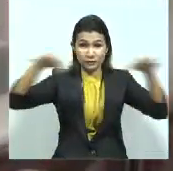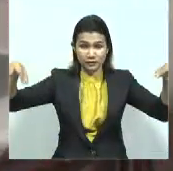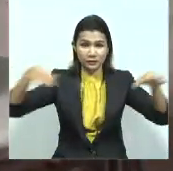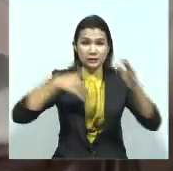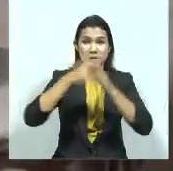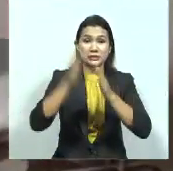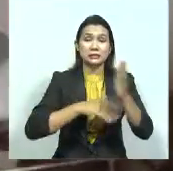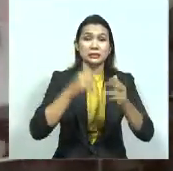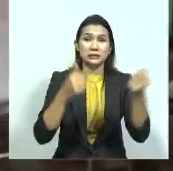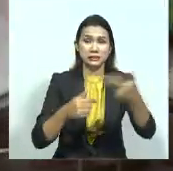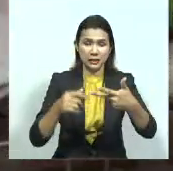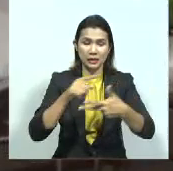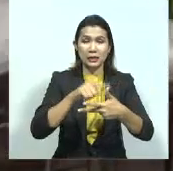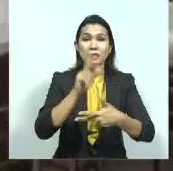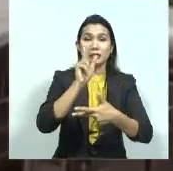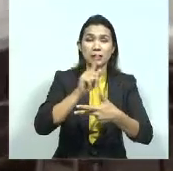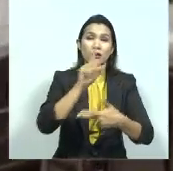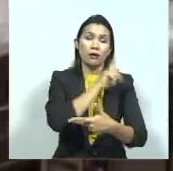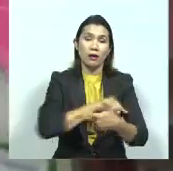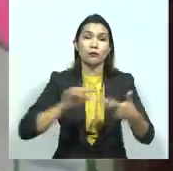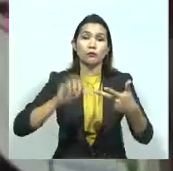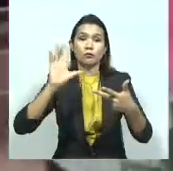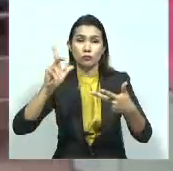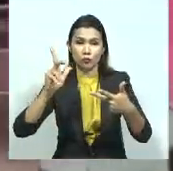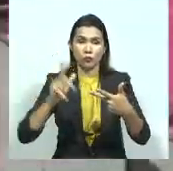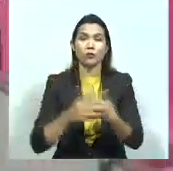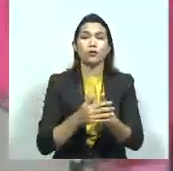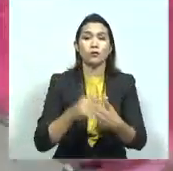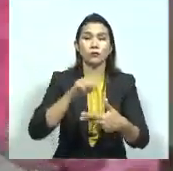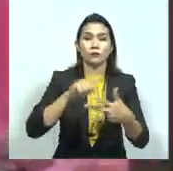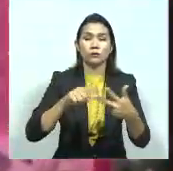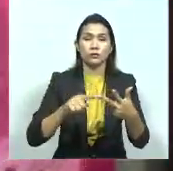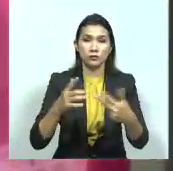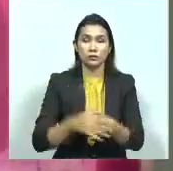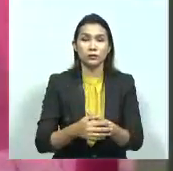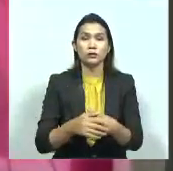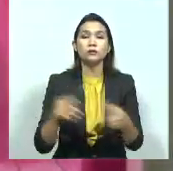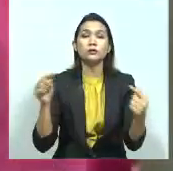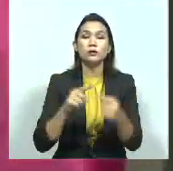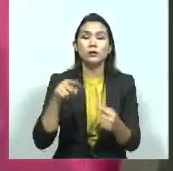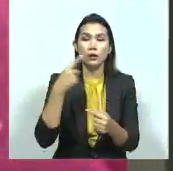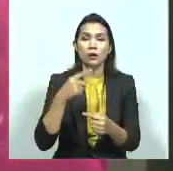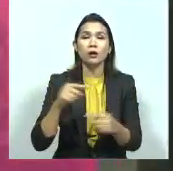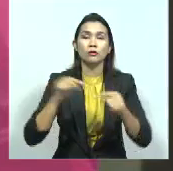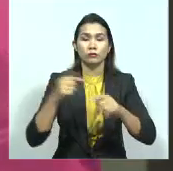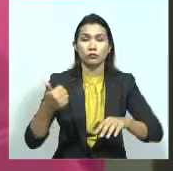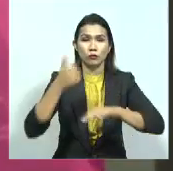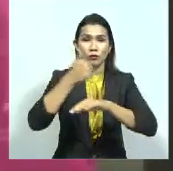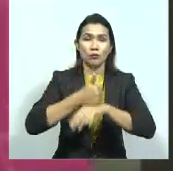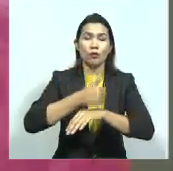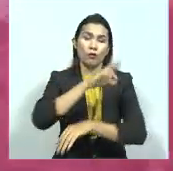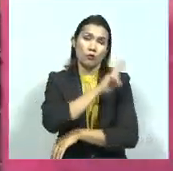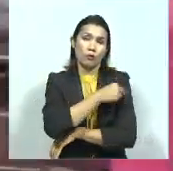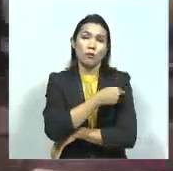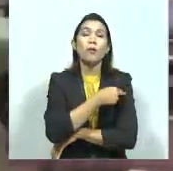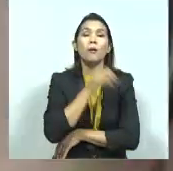สีก็คือสีเขียวสีขาวและสีชมพูเป็นการจำแนกตามอาการผู้ป่วยโดยแพทย์หญิงระพีพันธ์จันอ้วนผู้อำนวยการโรงพยาบาลเชีย